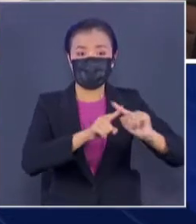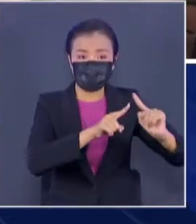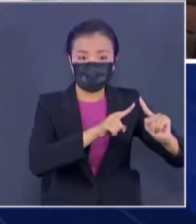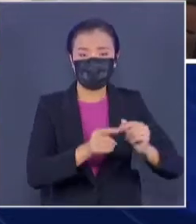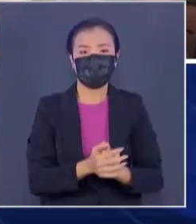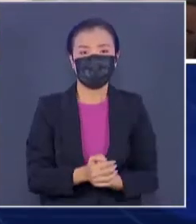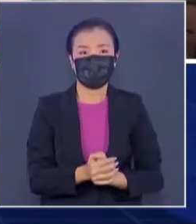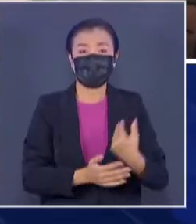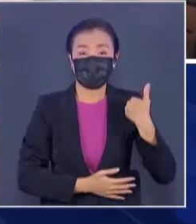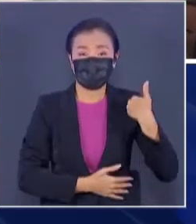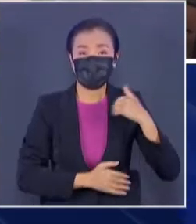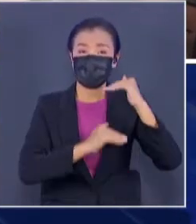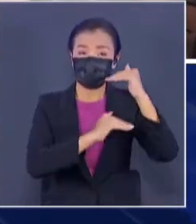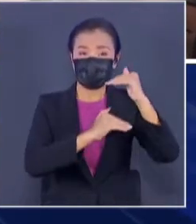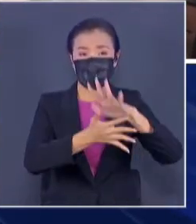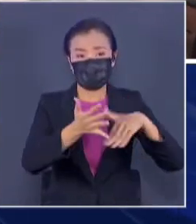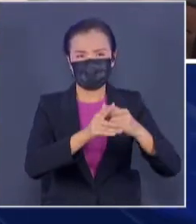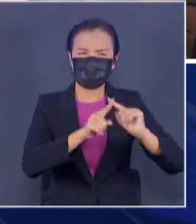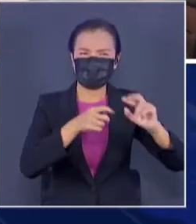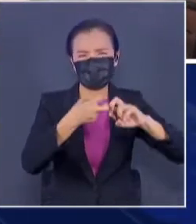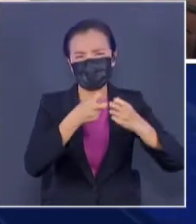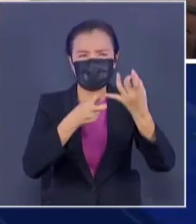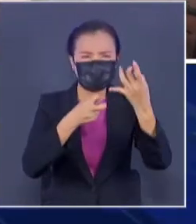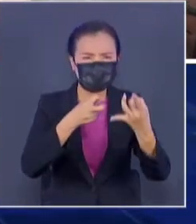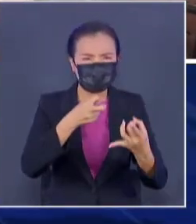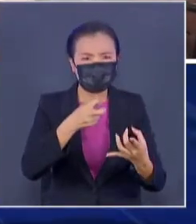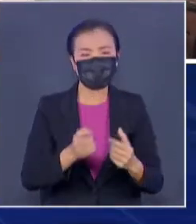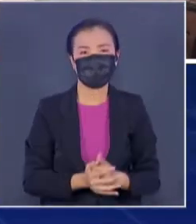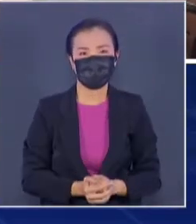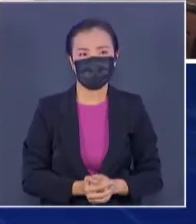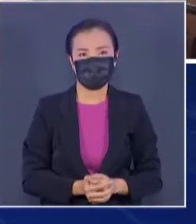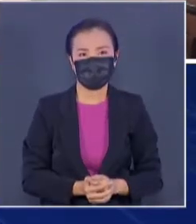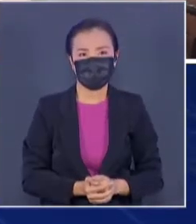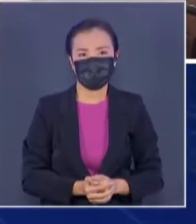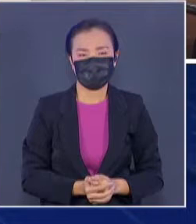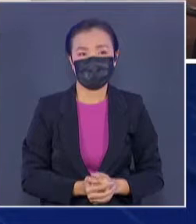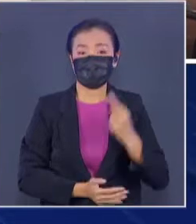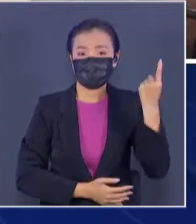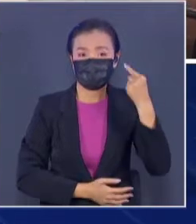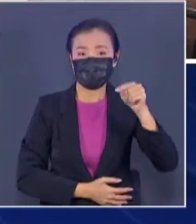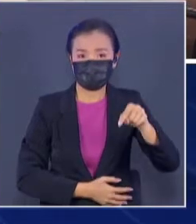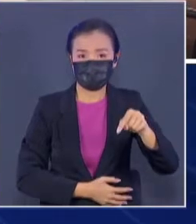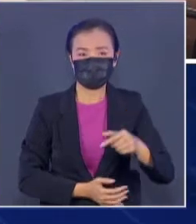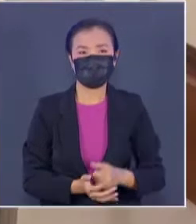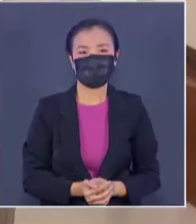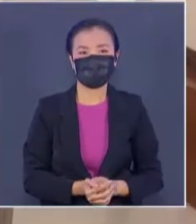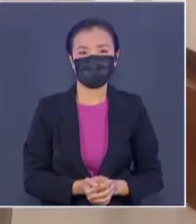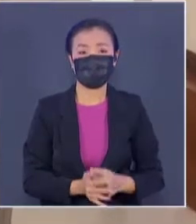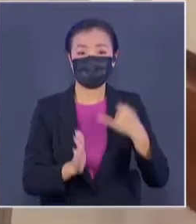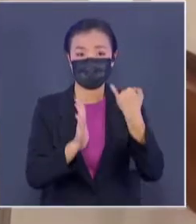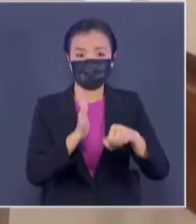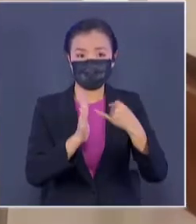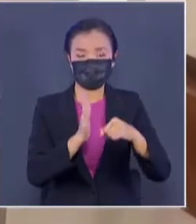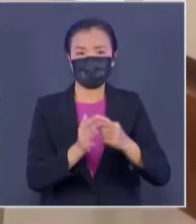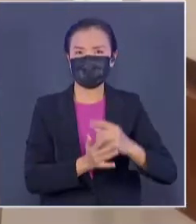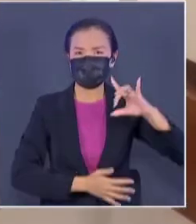ที่มีอยู่ที่กำหนดอยู่เนี่ยมันมีช่องโหว่ช่องว่างตรงไหนอย่างไรบ้างสำหรับนักท่องเที่ยวคนดังกล่าวนี้ครับมีความผิดในฐาน